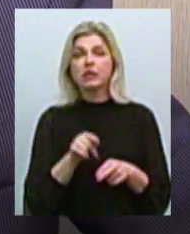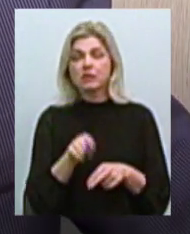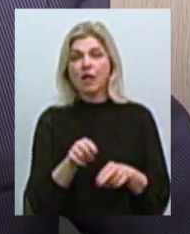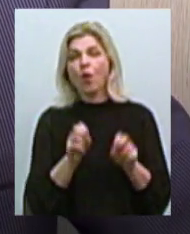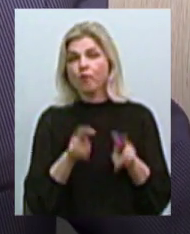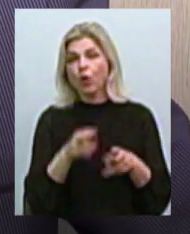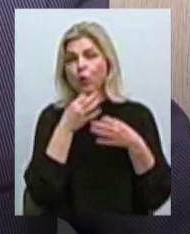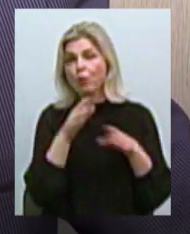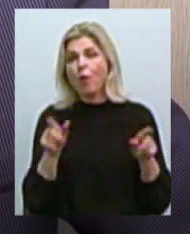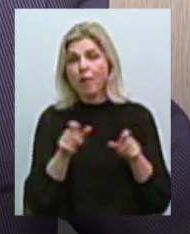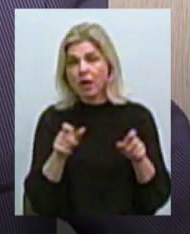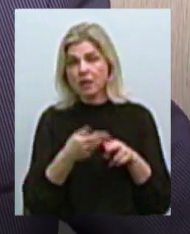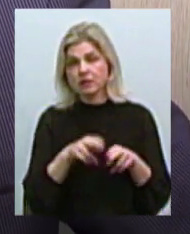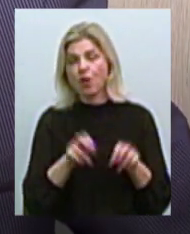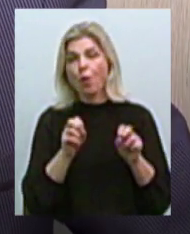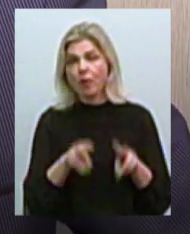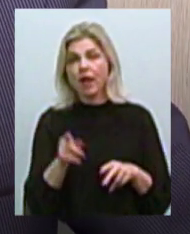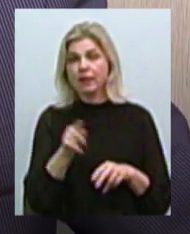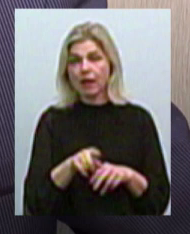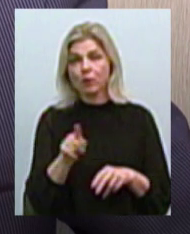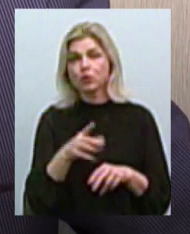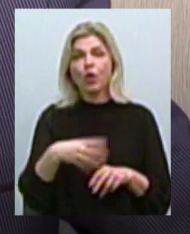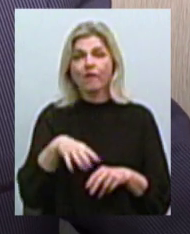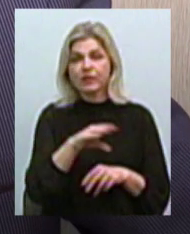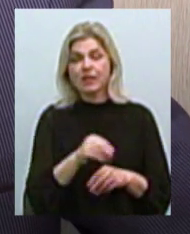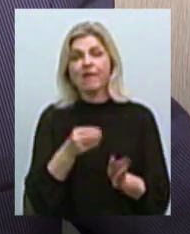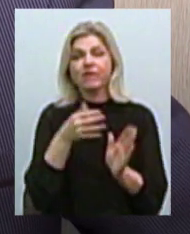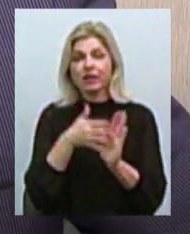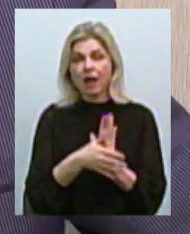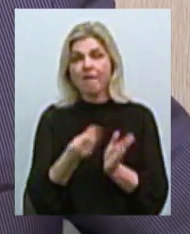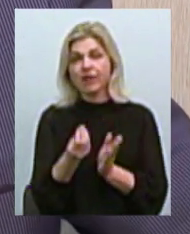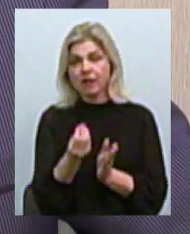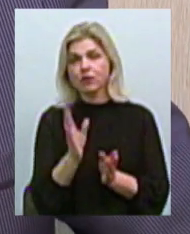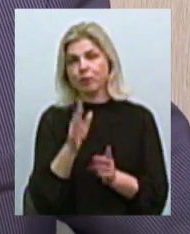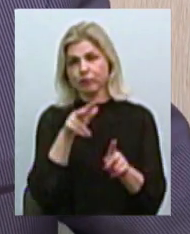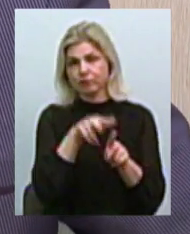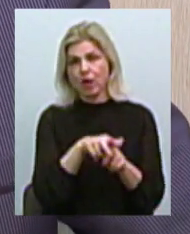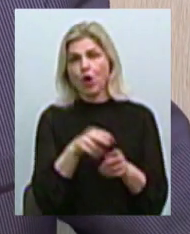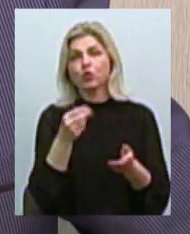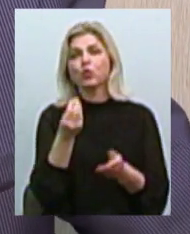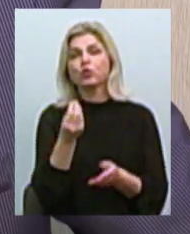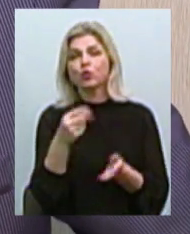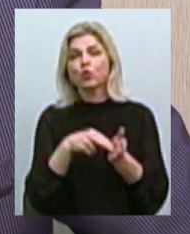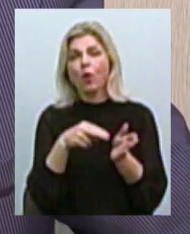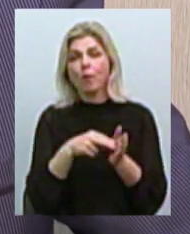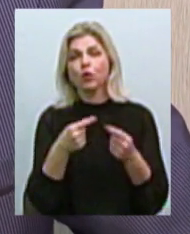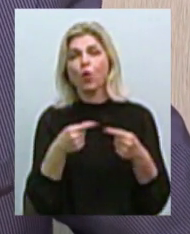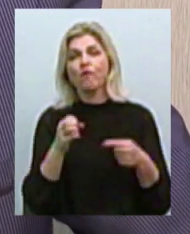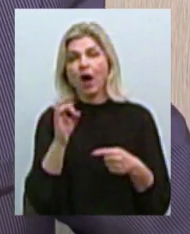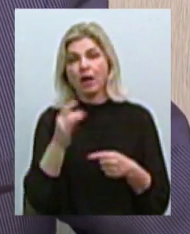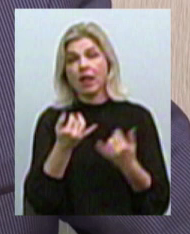Будь-який магазин – це загрожує тим, що всі ці адміністративні витрати фінансові лягатимуть на вартість товару, відповідно, на вартість для